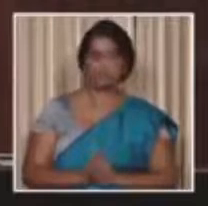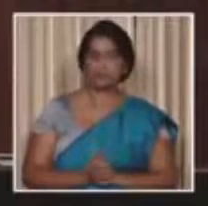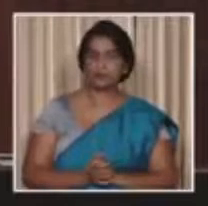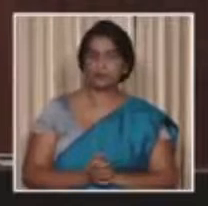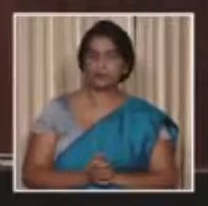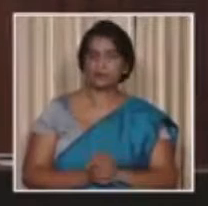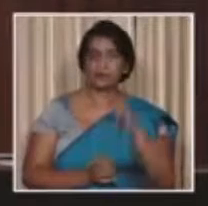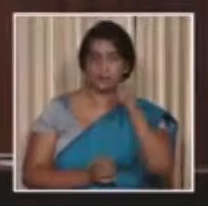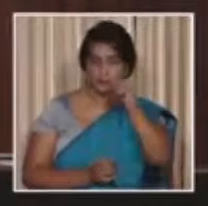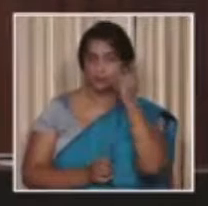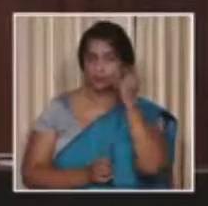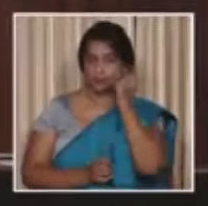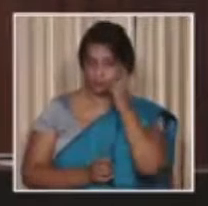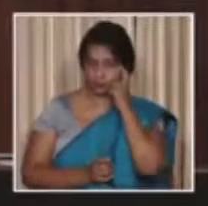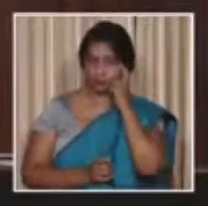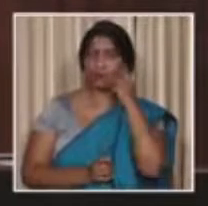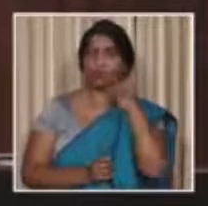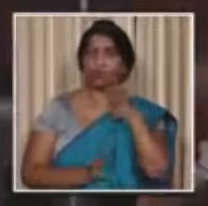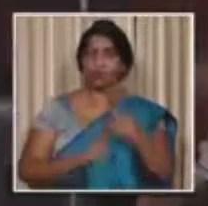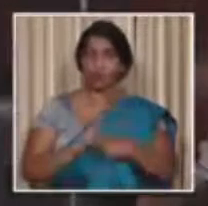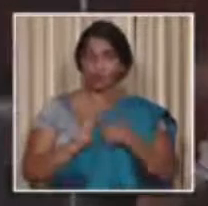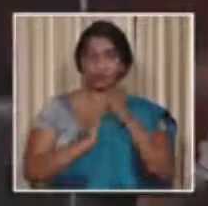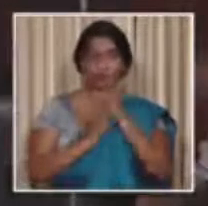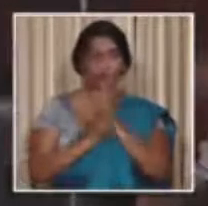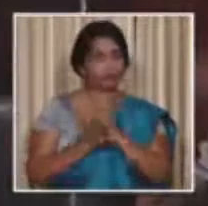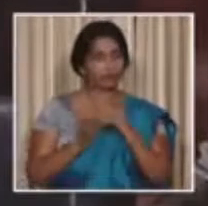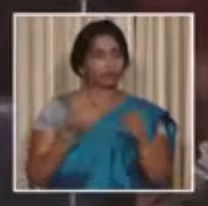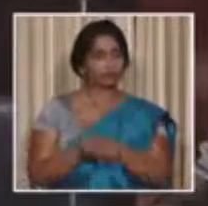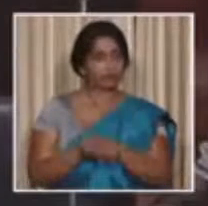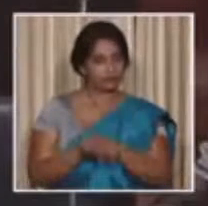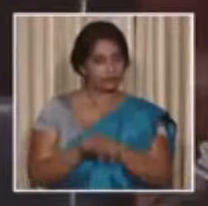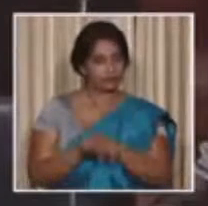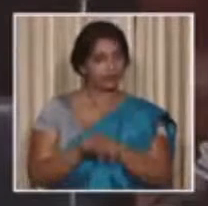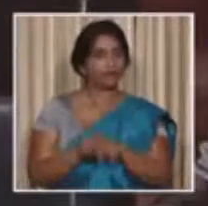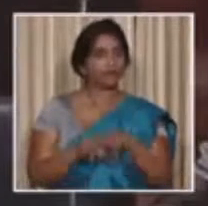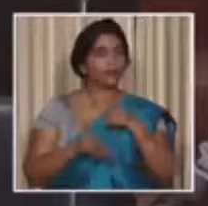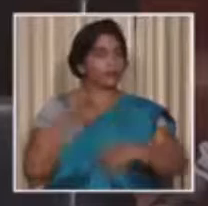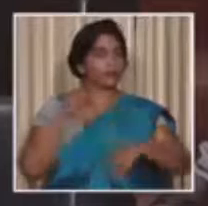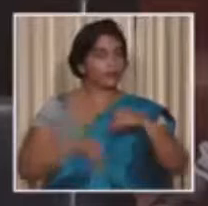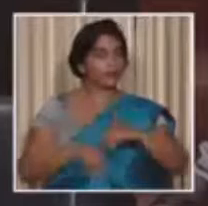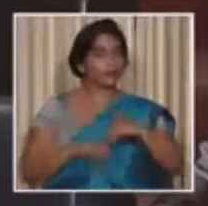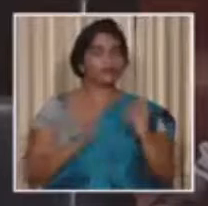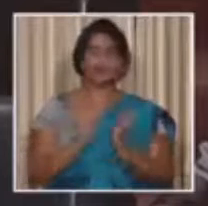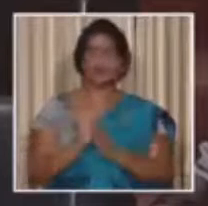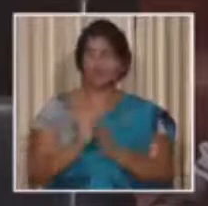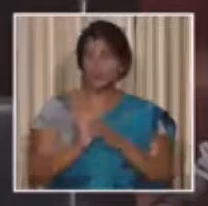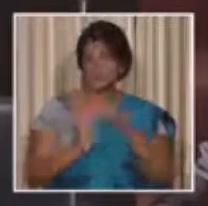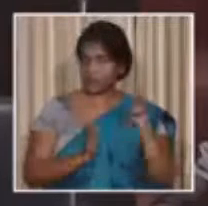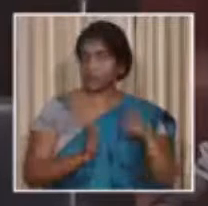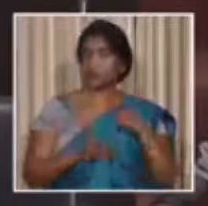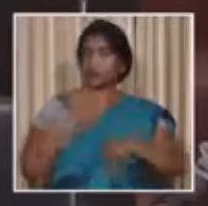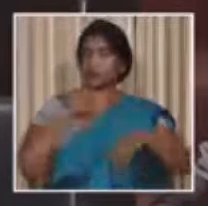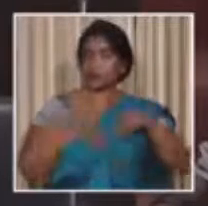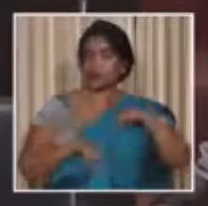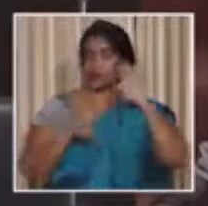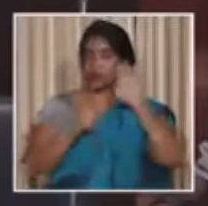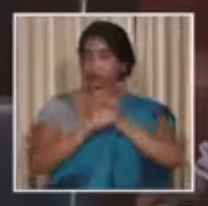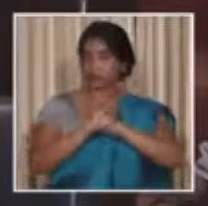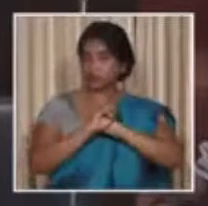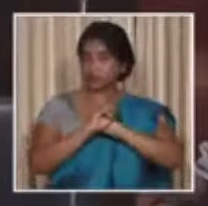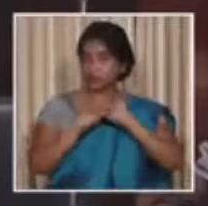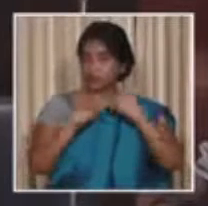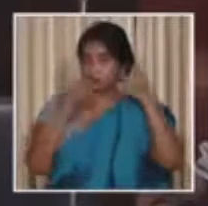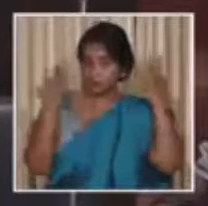ඔබතුමා දන්නවා අපේ රටේ ව්‍යවස්ථාව අනුව මැතිවරණ කොමසාරිස්වරයා මැතිවරණය ප්‍රකාශයට පත්